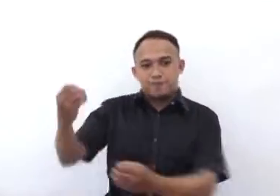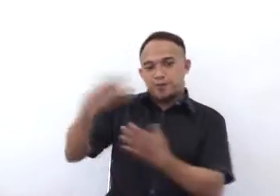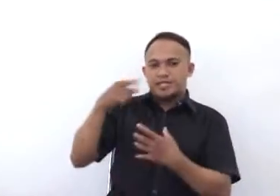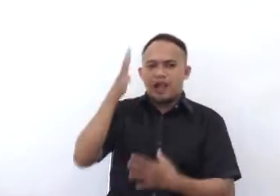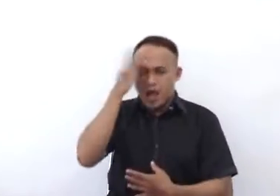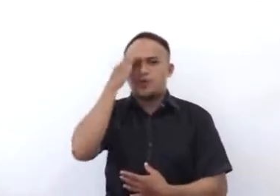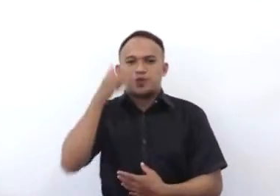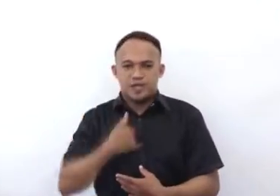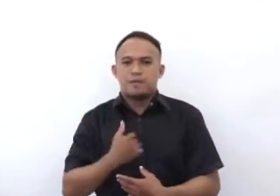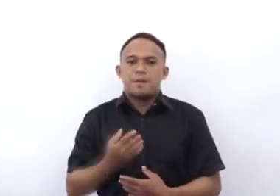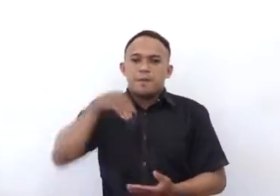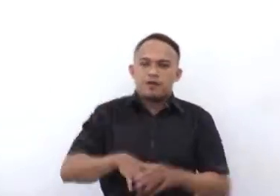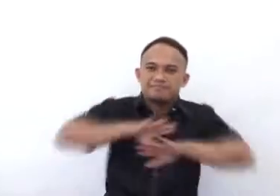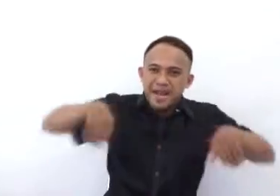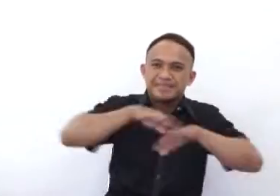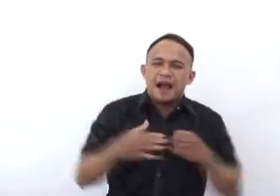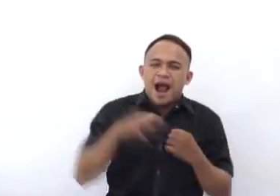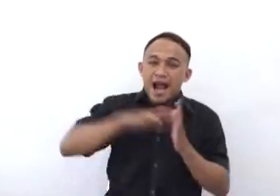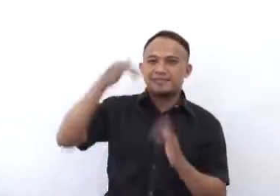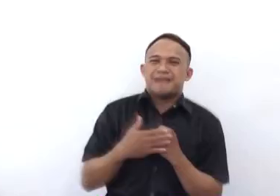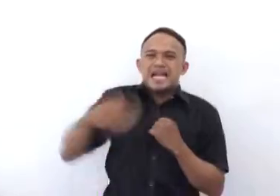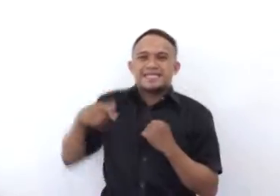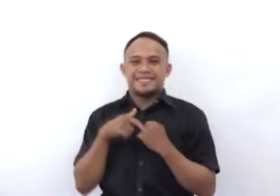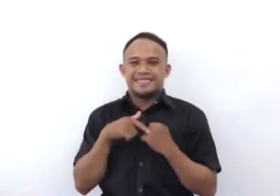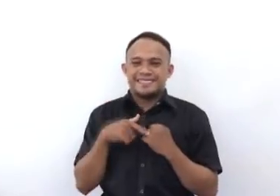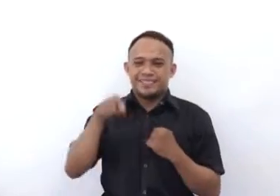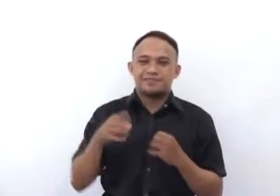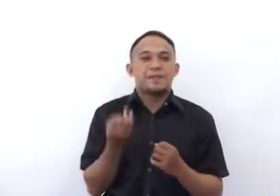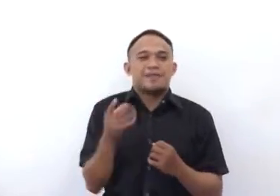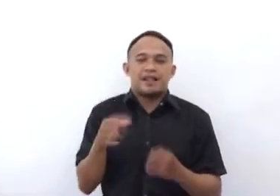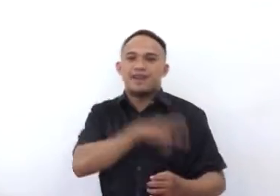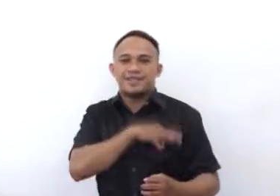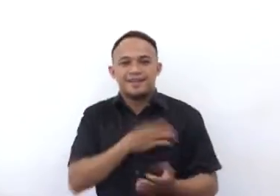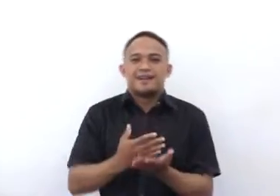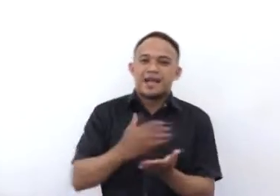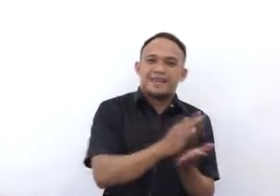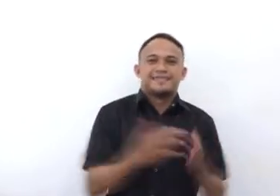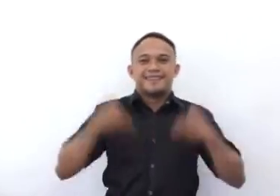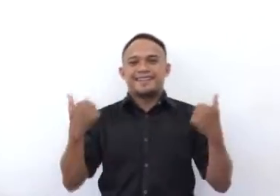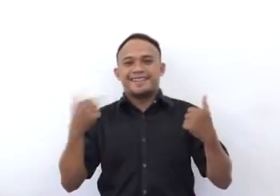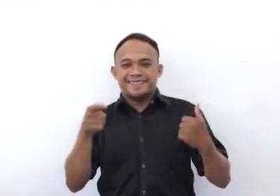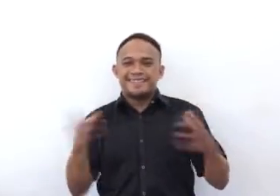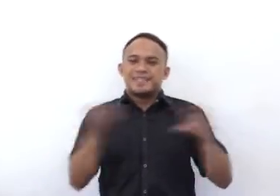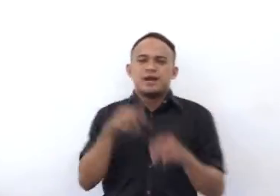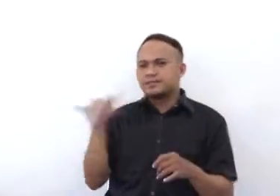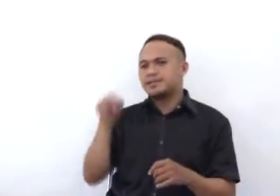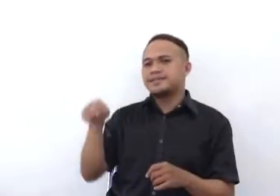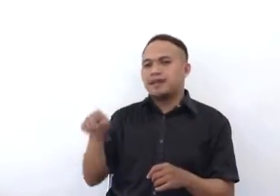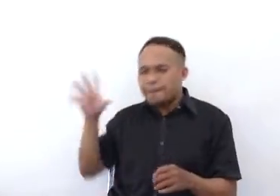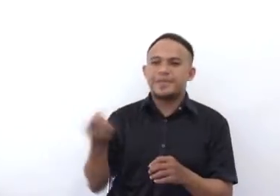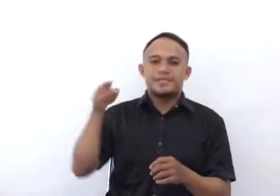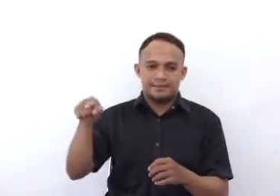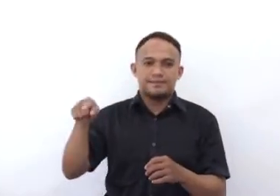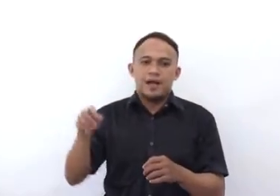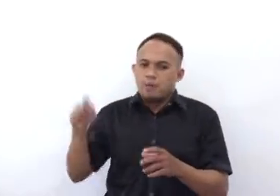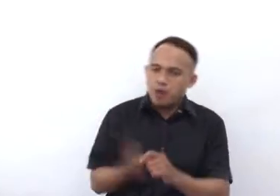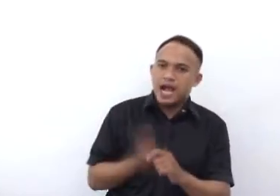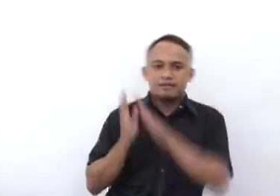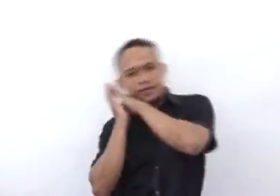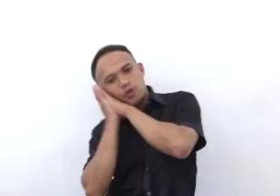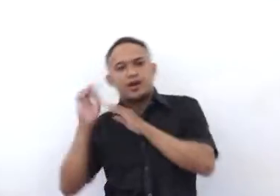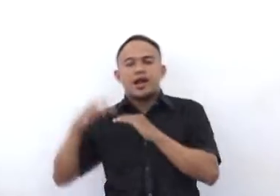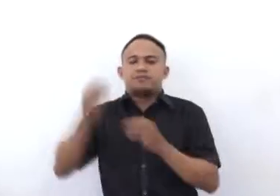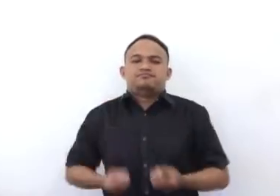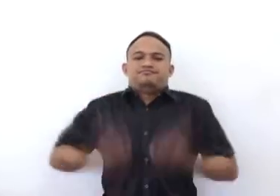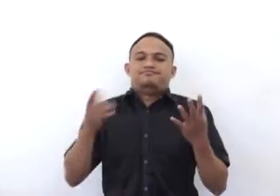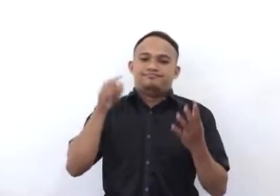Mitra Kominfo, tahukah Anda bahwa mandi air panas juga memiliki beberapa manfaat bagi kesehatan, diantaranya seperti meredakan